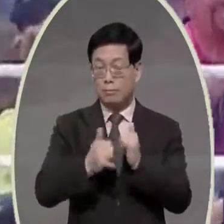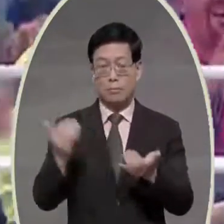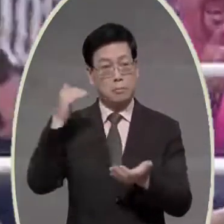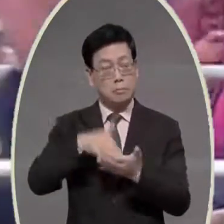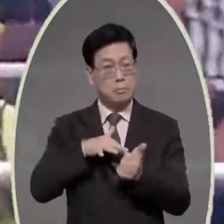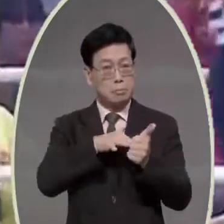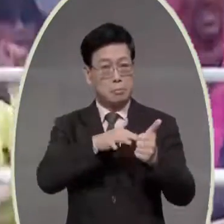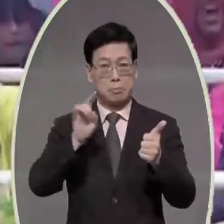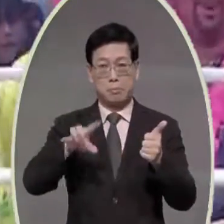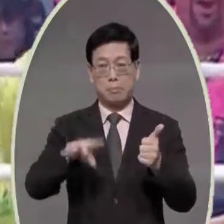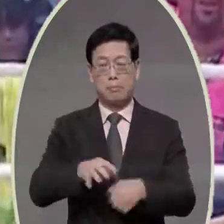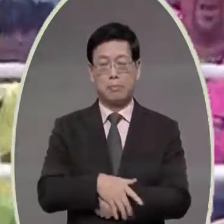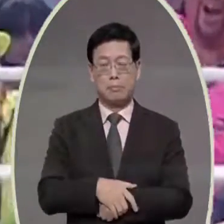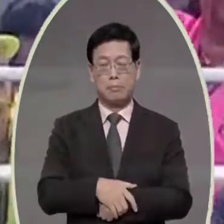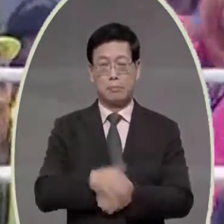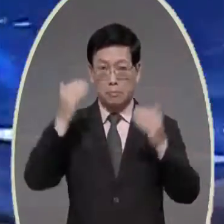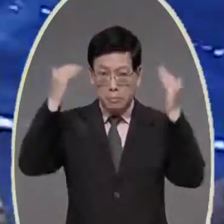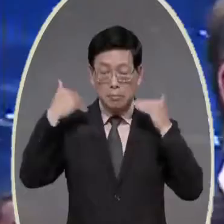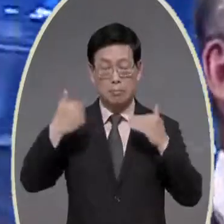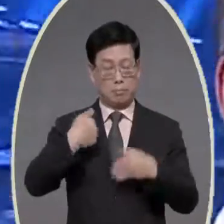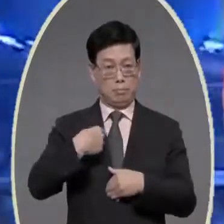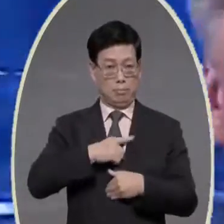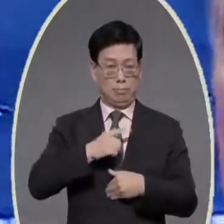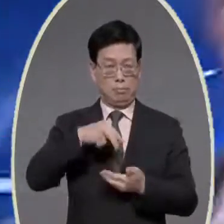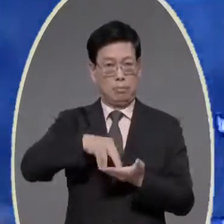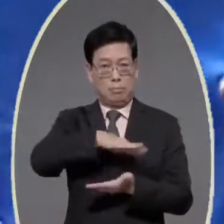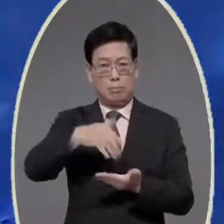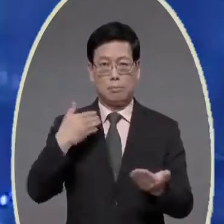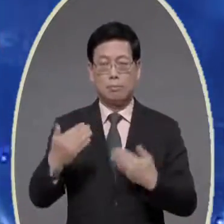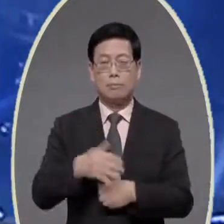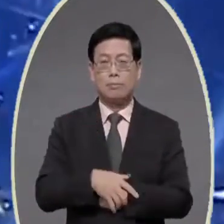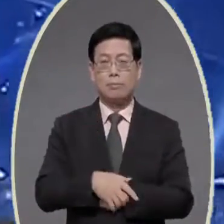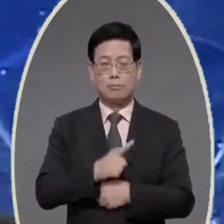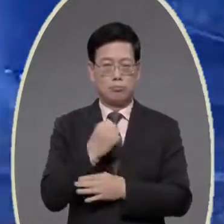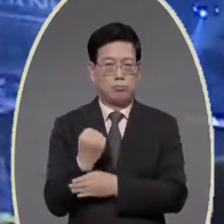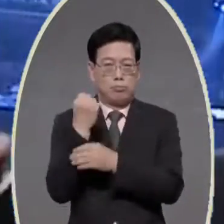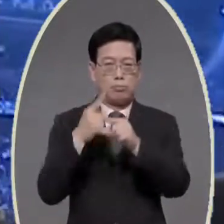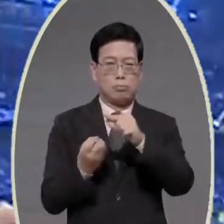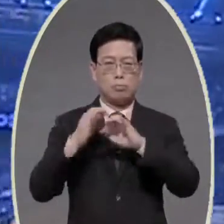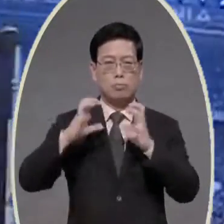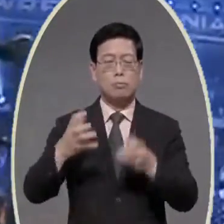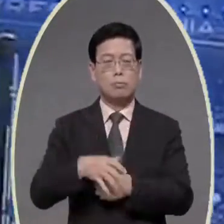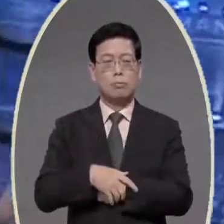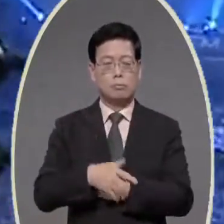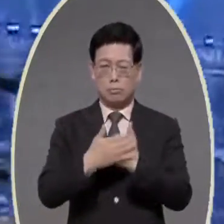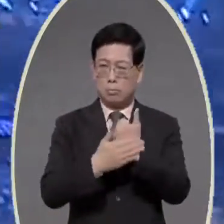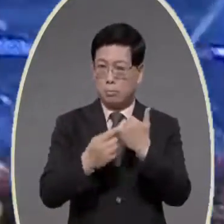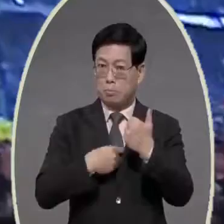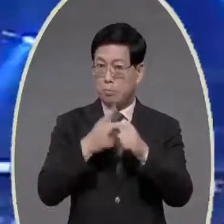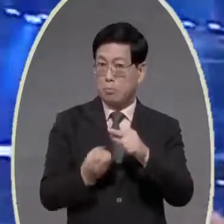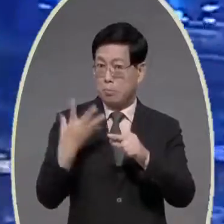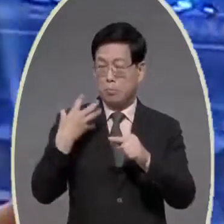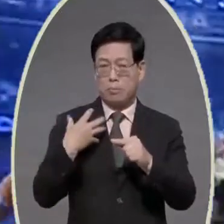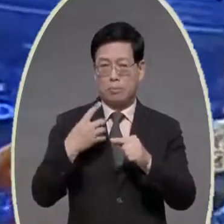底何去何从。韩国瑜立场非常清楚，我就是支持中华民国，捍卫中华